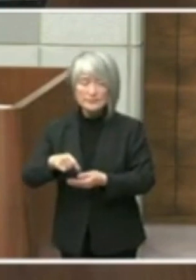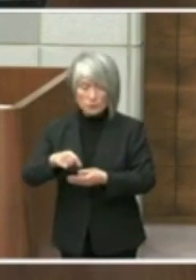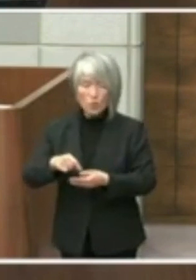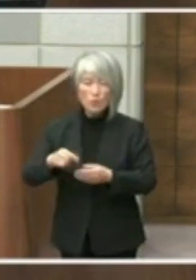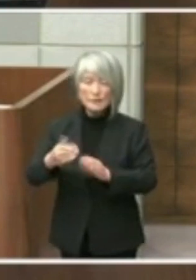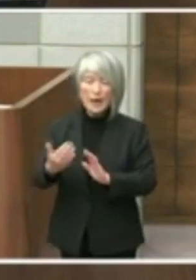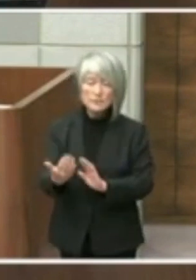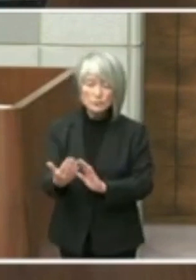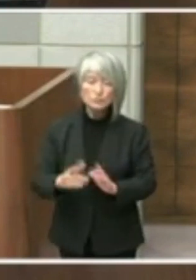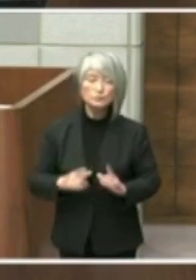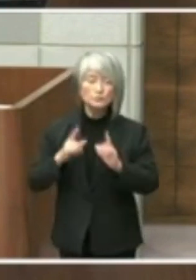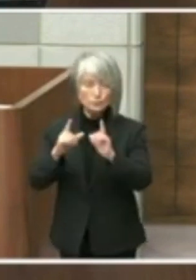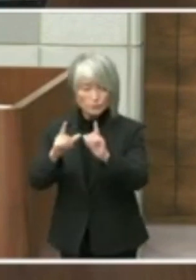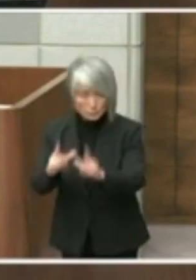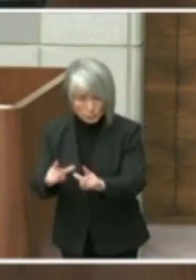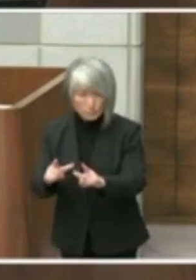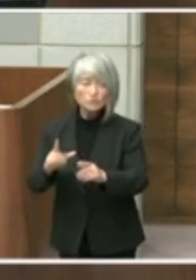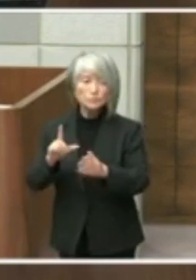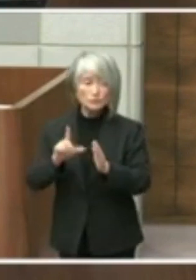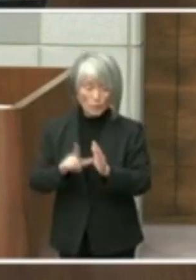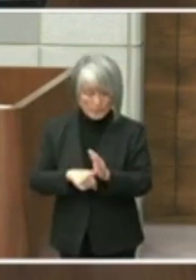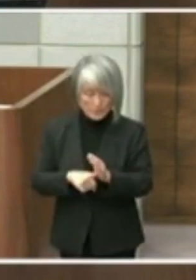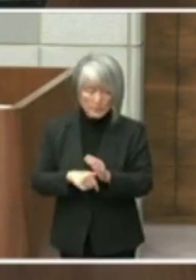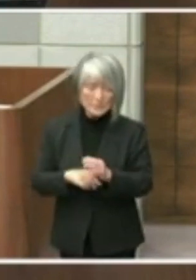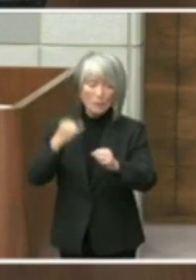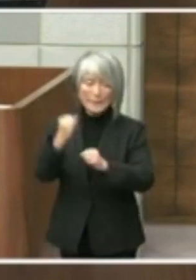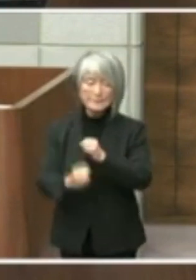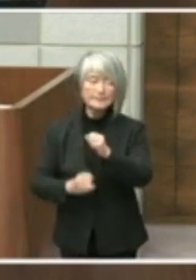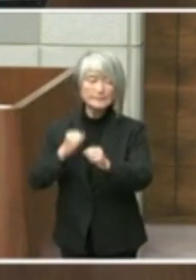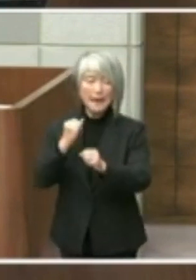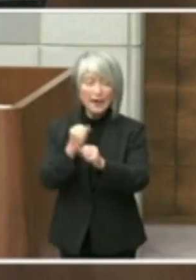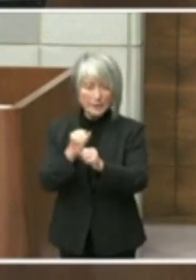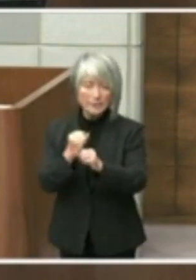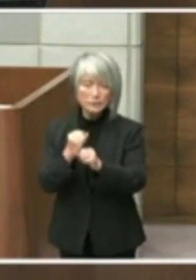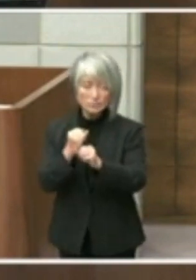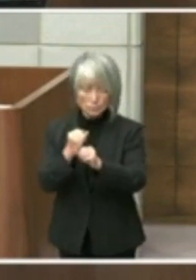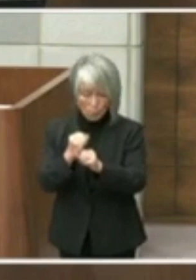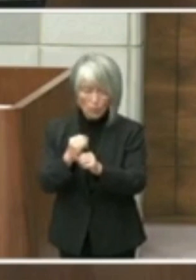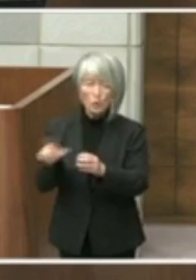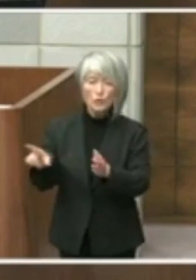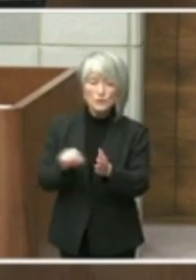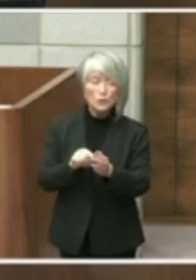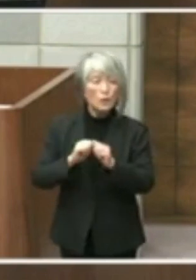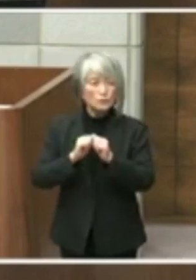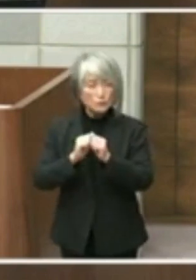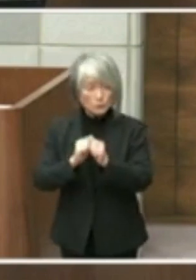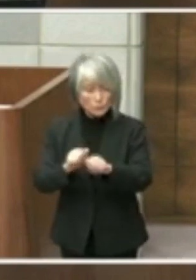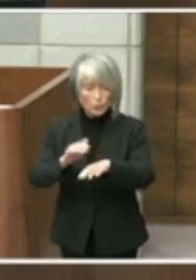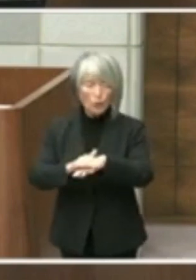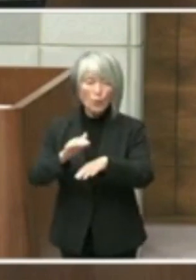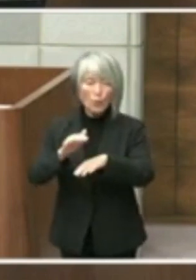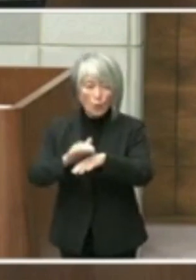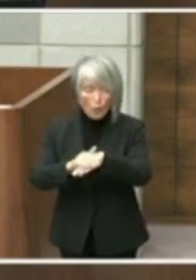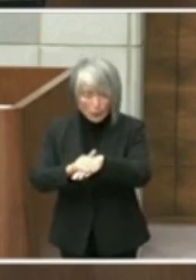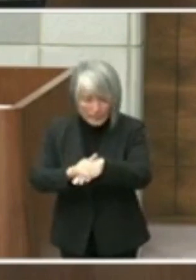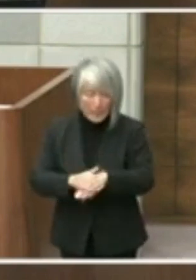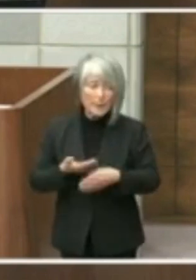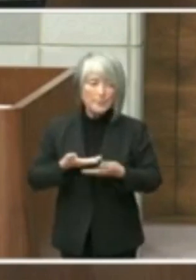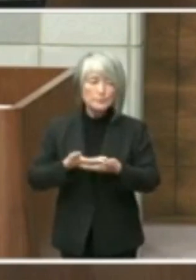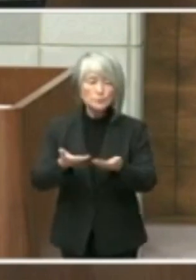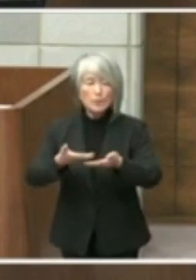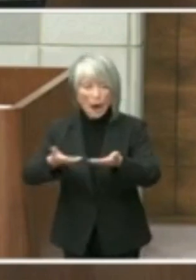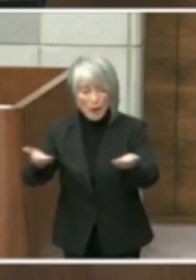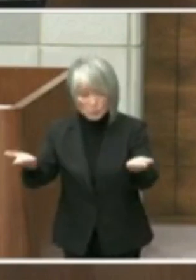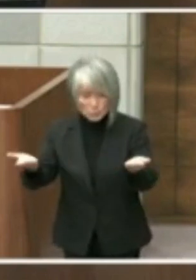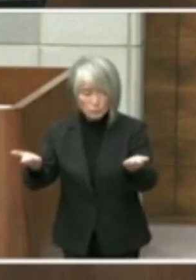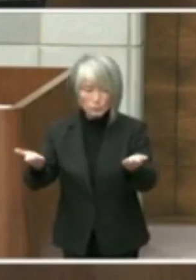親書、並びにインターネット等を利用する方法により、頒布される文書